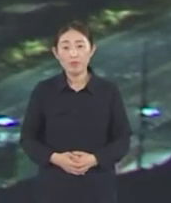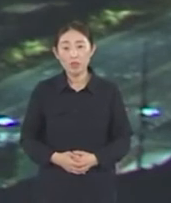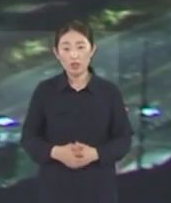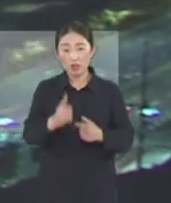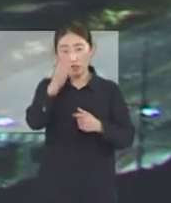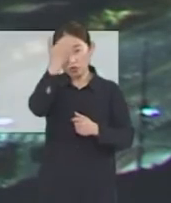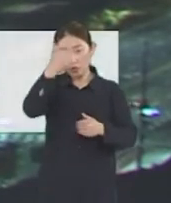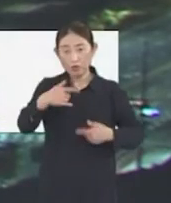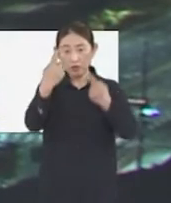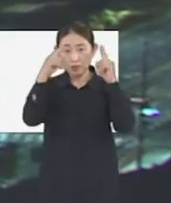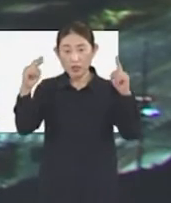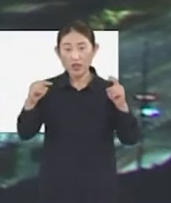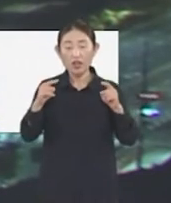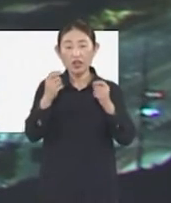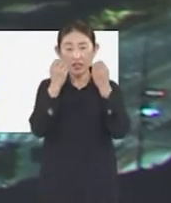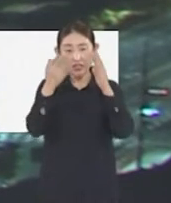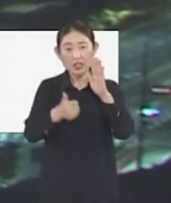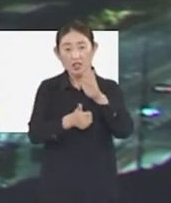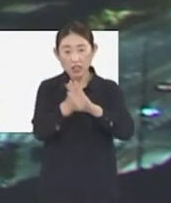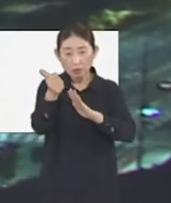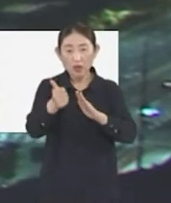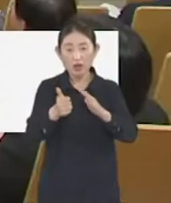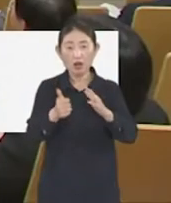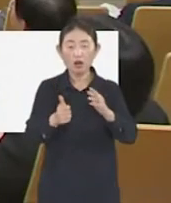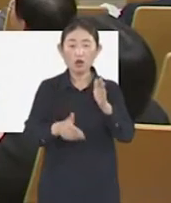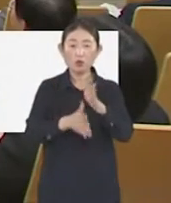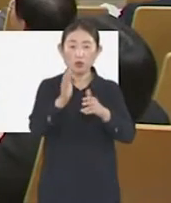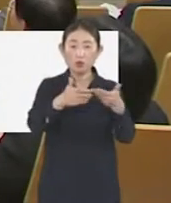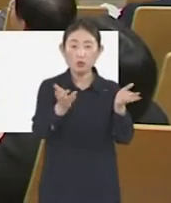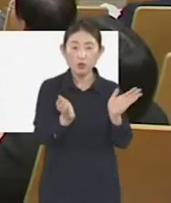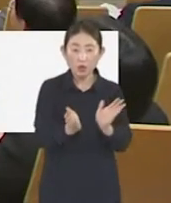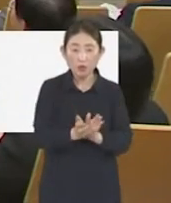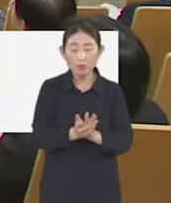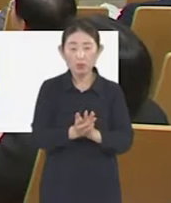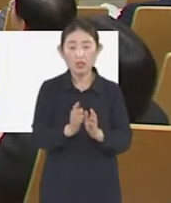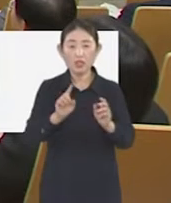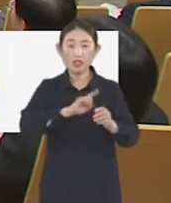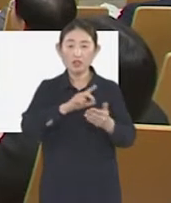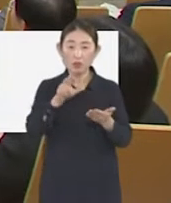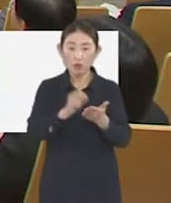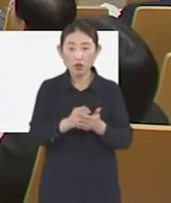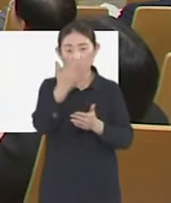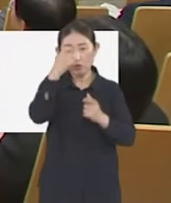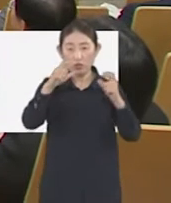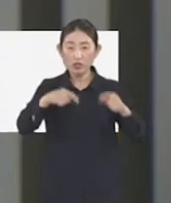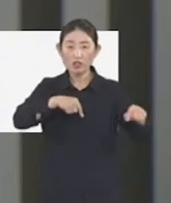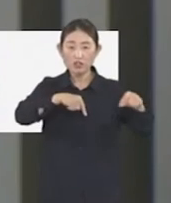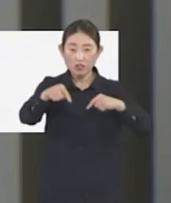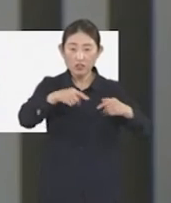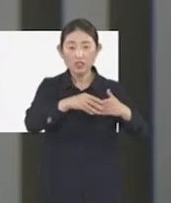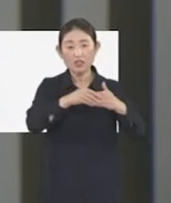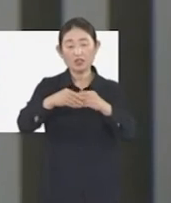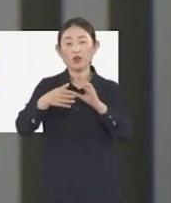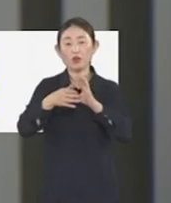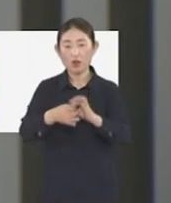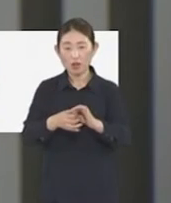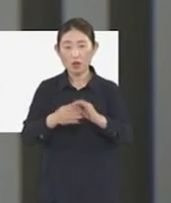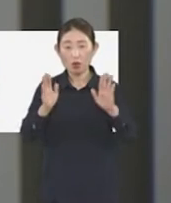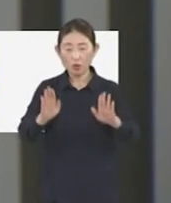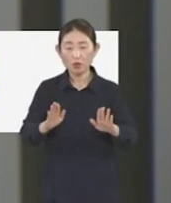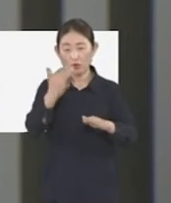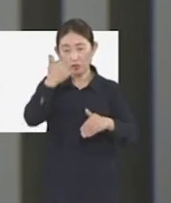충청의 정치와 리더십 조건에 대한 토론회장이 충대세 희망도시 포럼 CDS 정치 아카데미 개원을 기념해